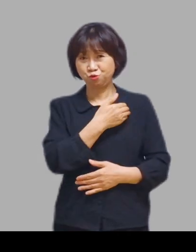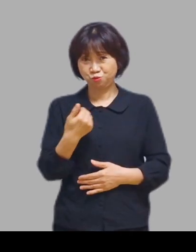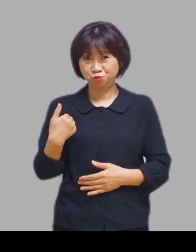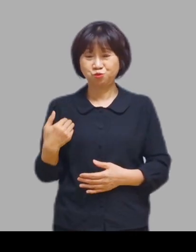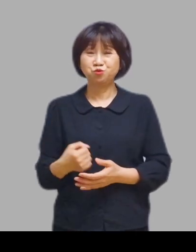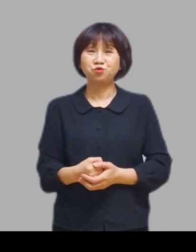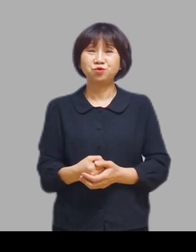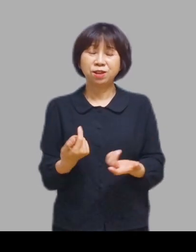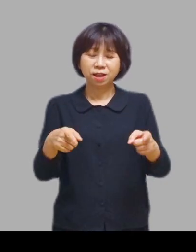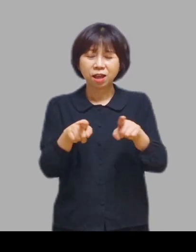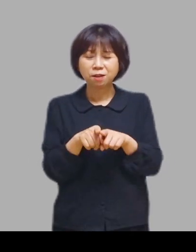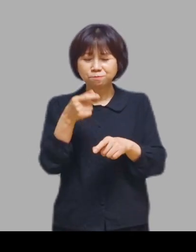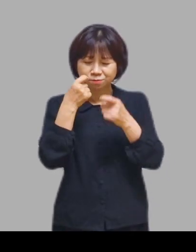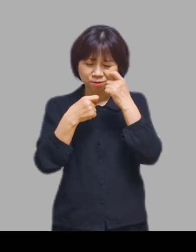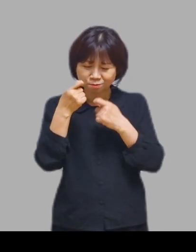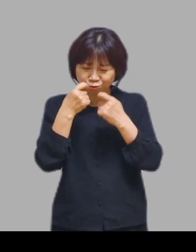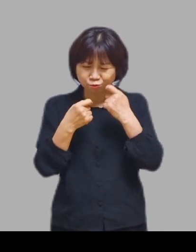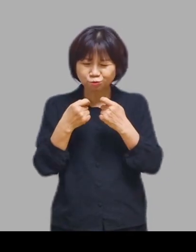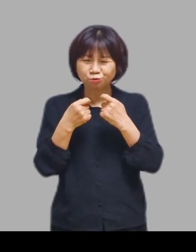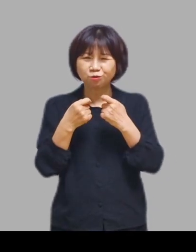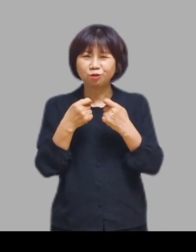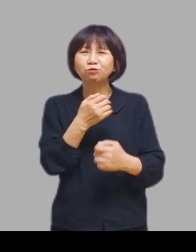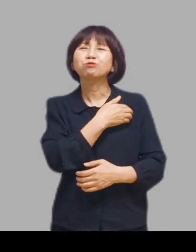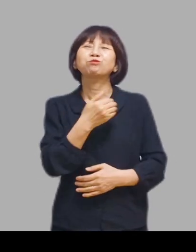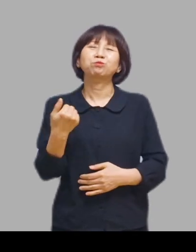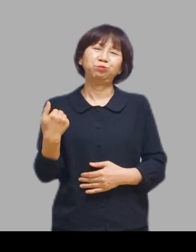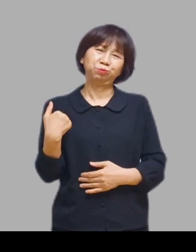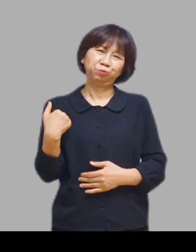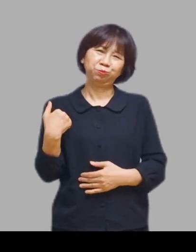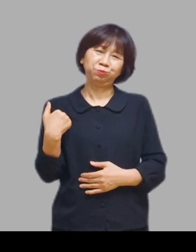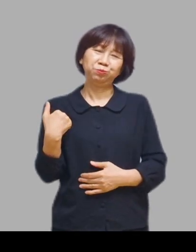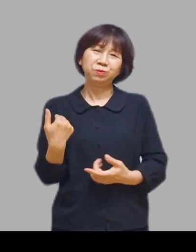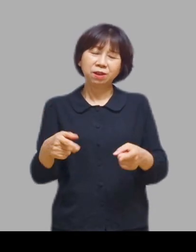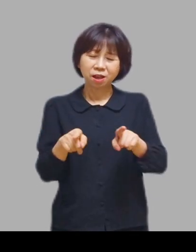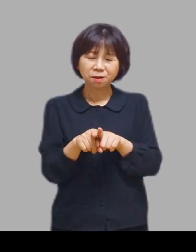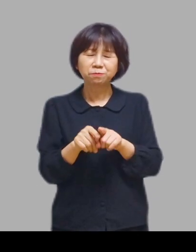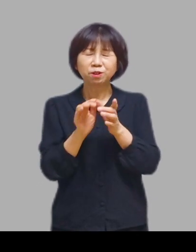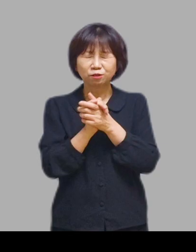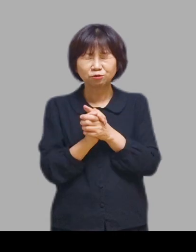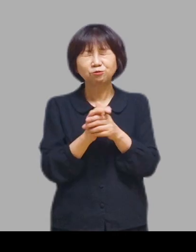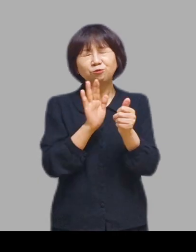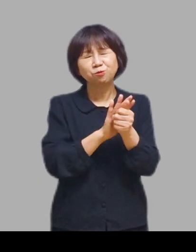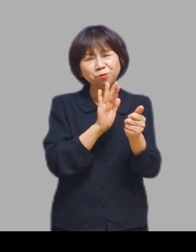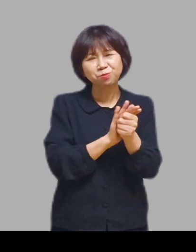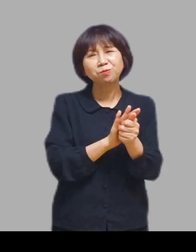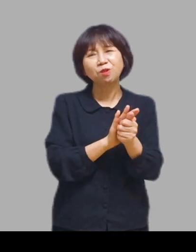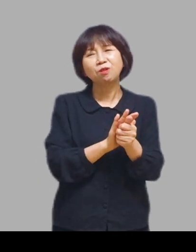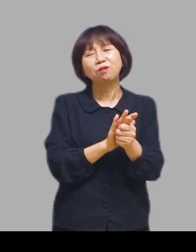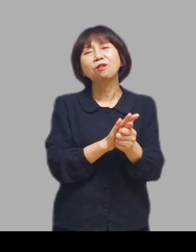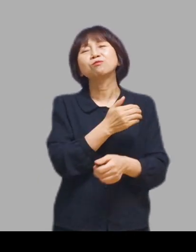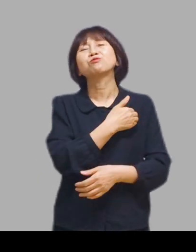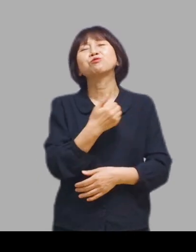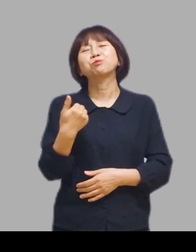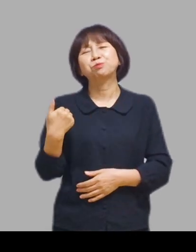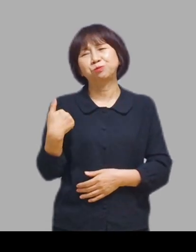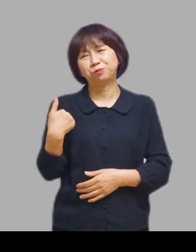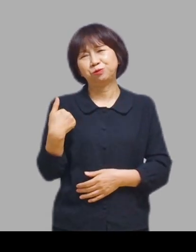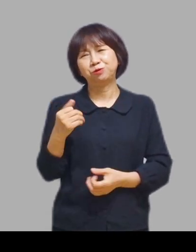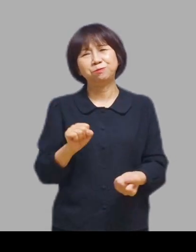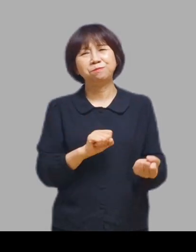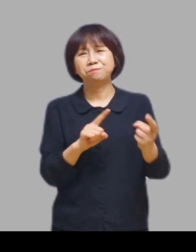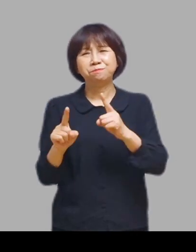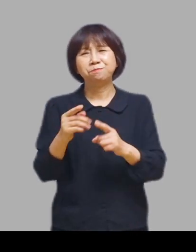함께 울어주는 마음, 함께 기도해주는 마음이 상처 입은 사람을